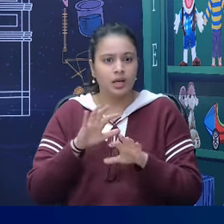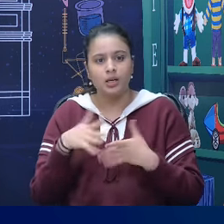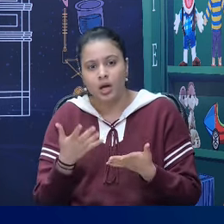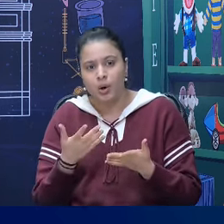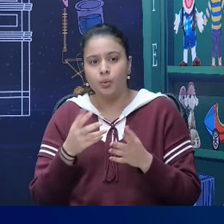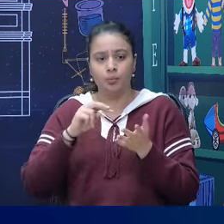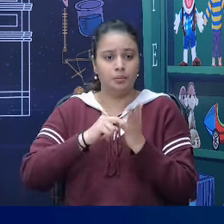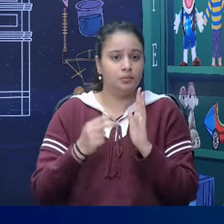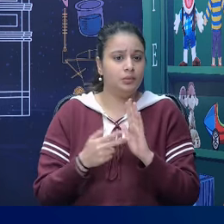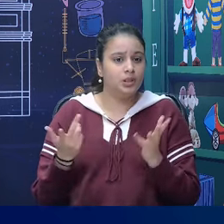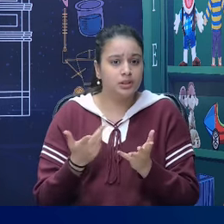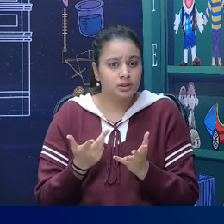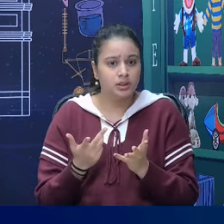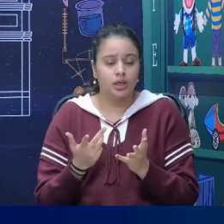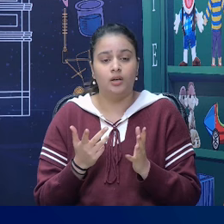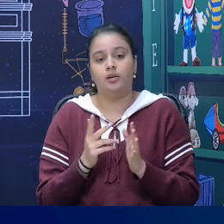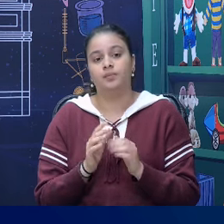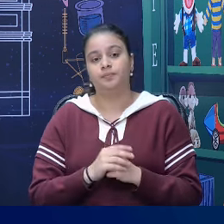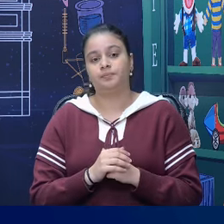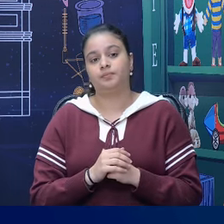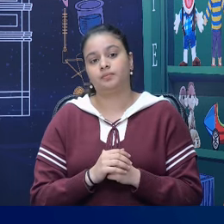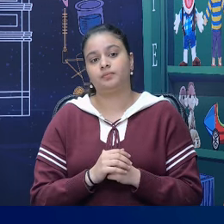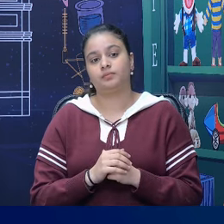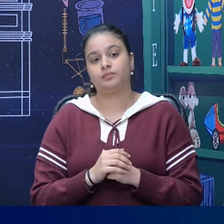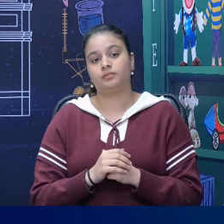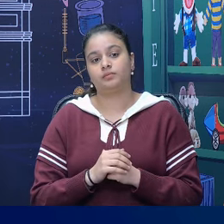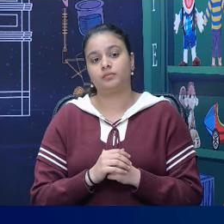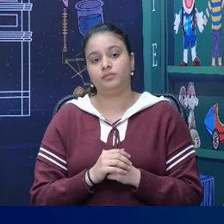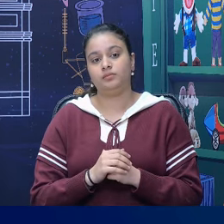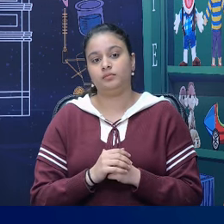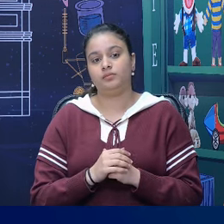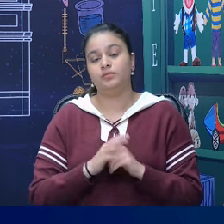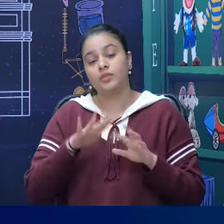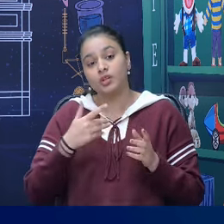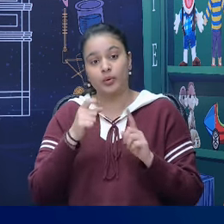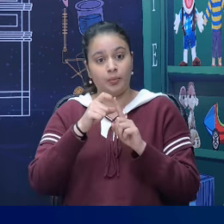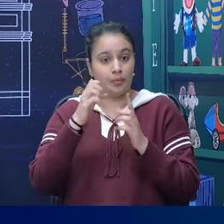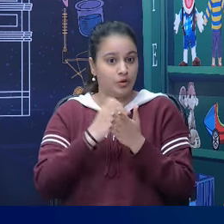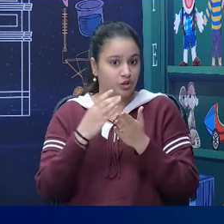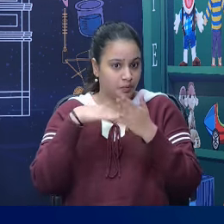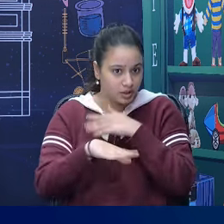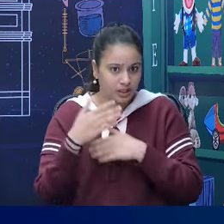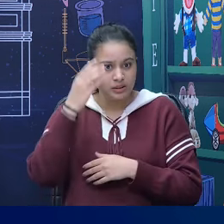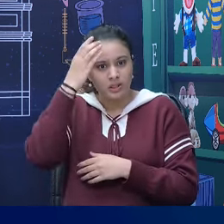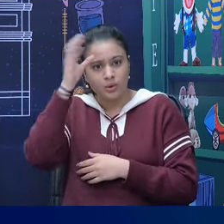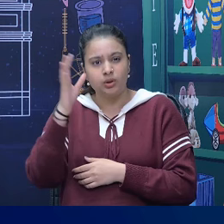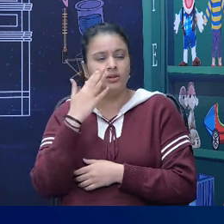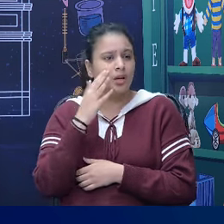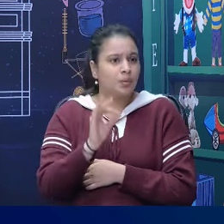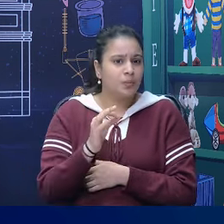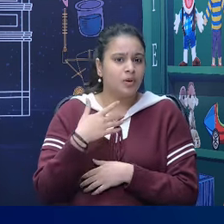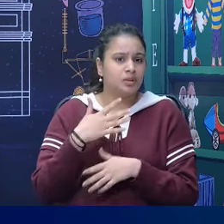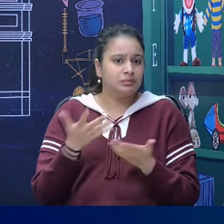न्हे कहते हैं पॉलिनो मियस में क्या-क्या एक जो इंपॉर्टेंट कांसेप्ट हैं वो क्या-क्या है सब